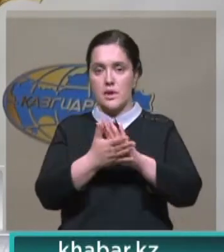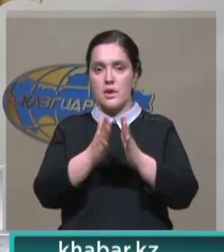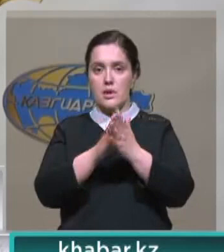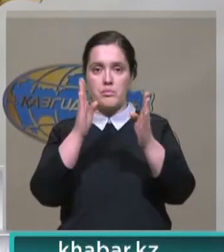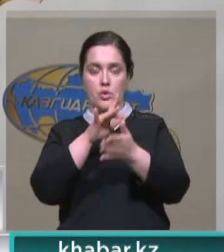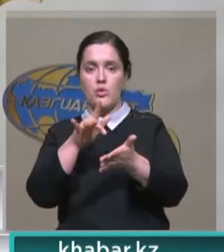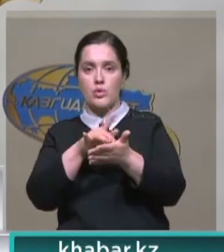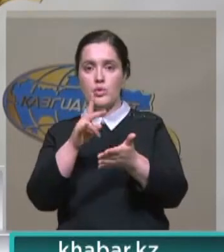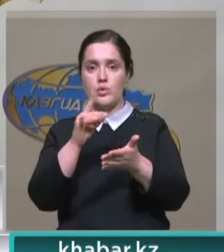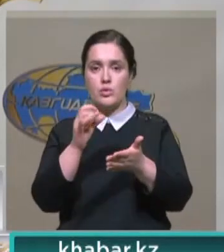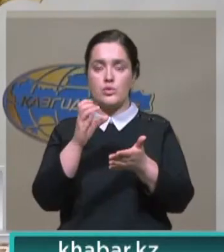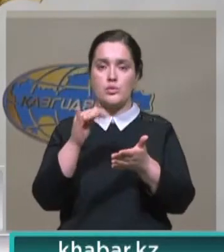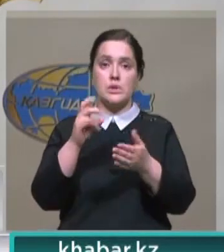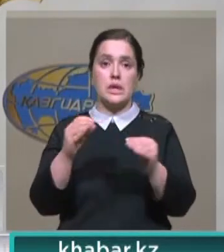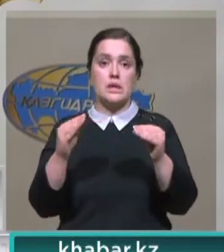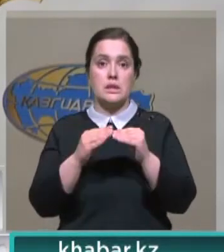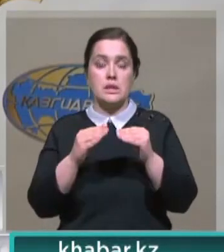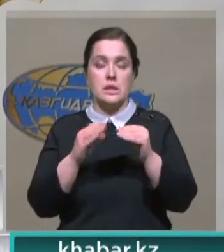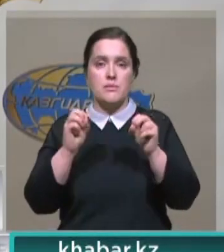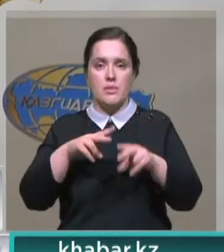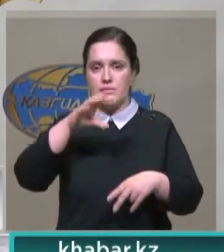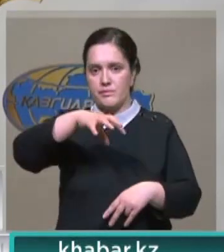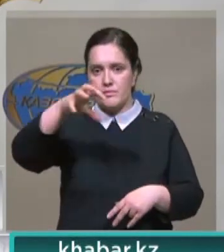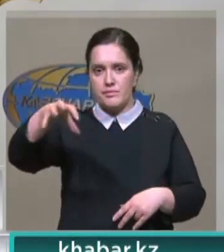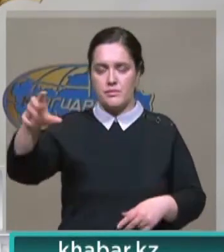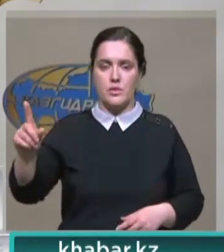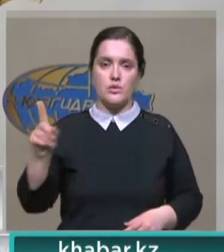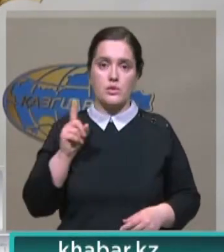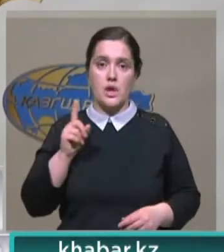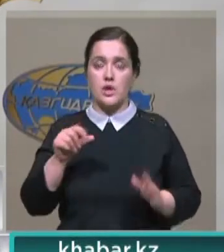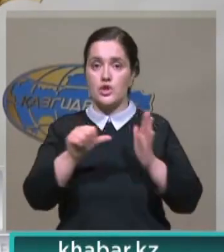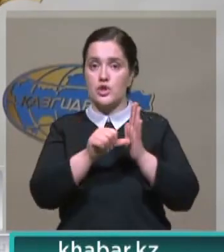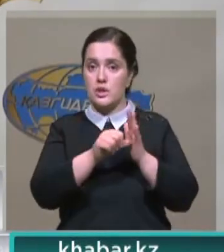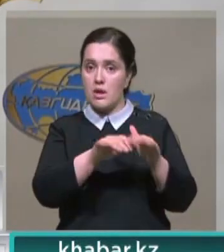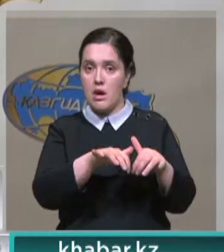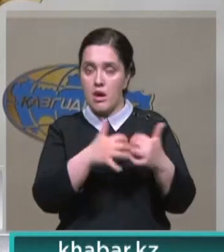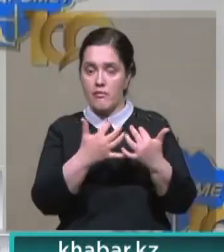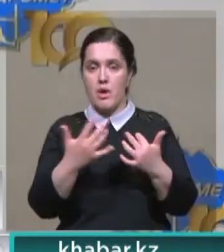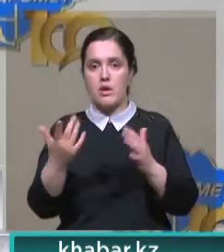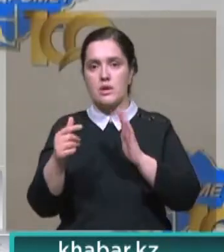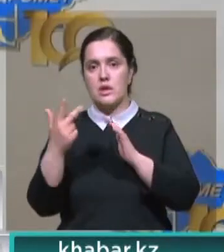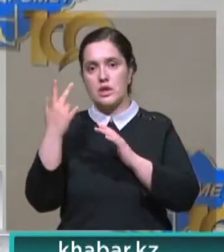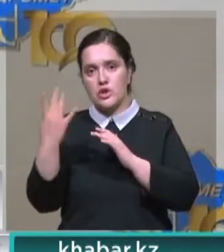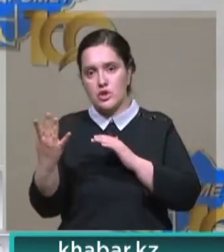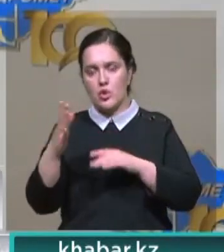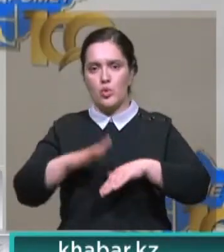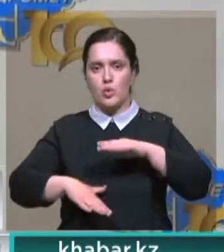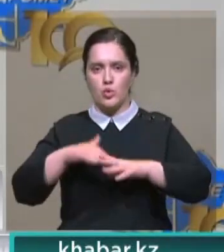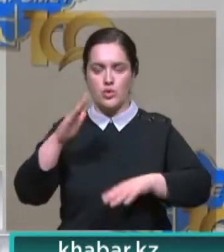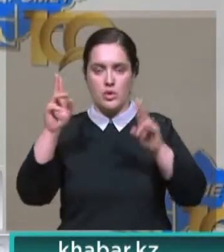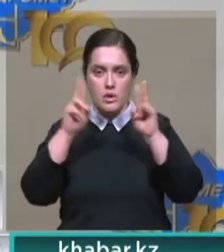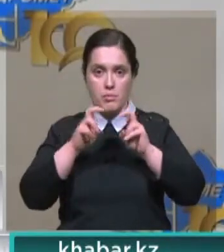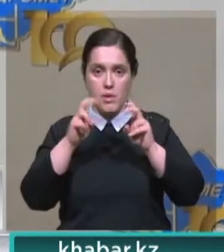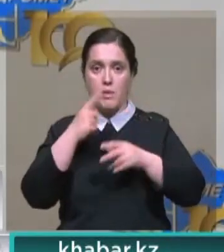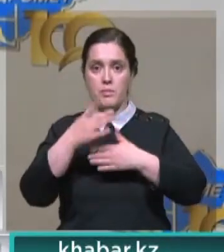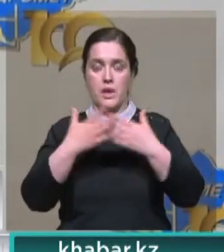городе Нур-Султане ведется на 10 стационарных постах. 6 из них автоматические и 4 поста ручного отбора. По прогнозу, в ближайшие дни